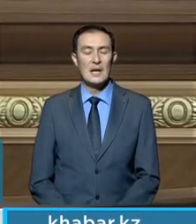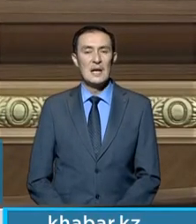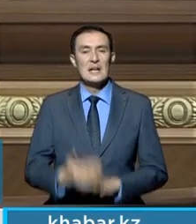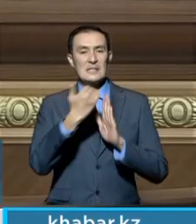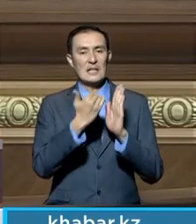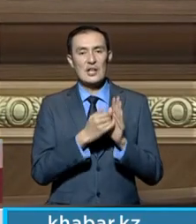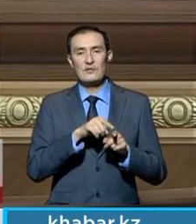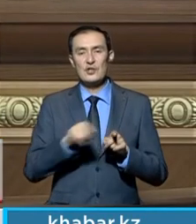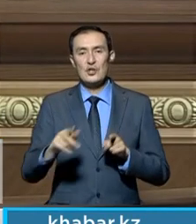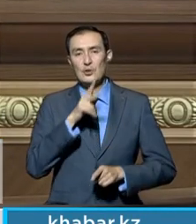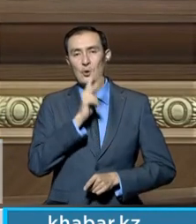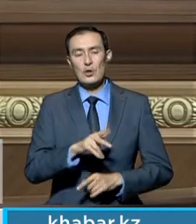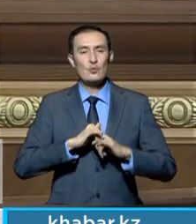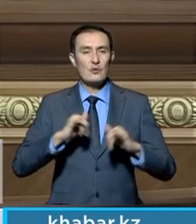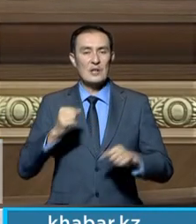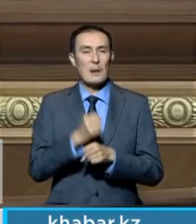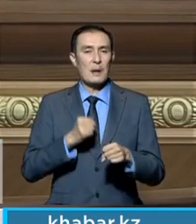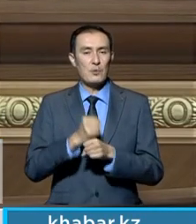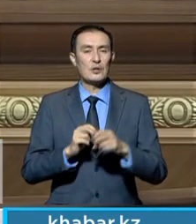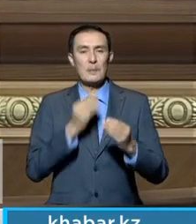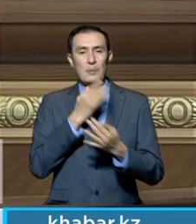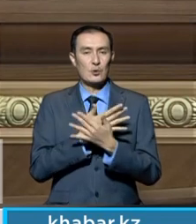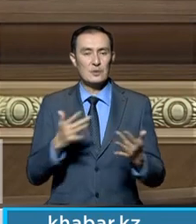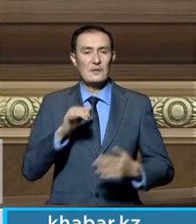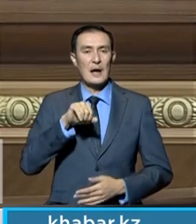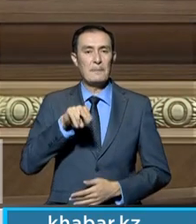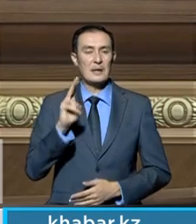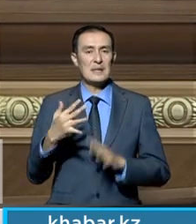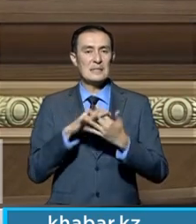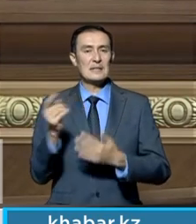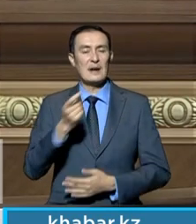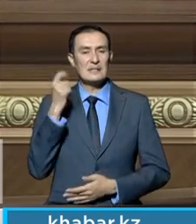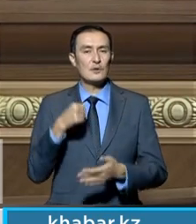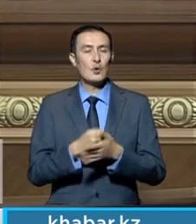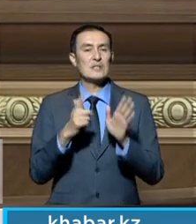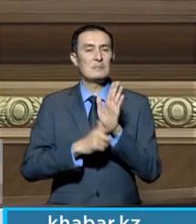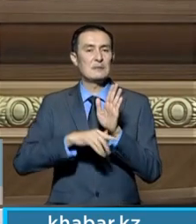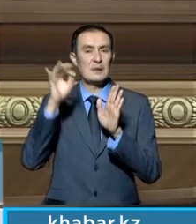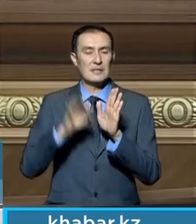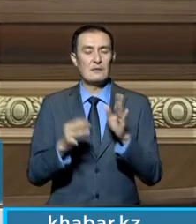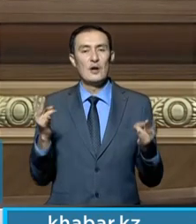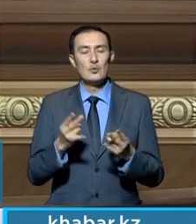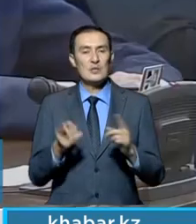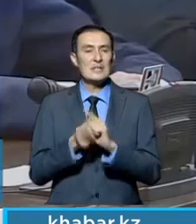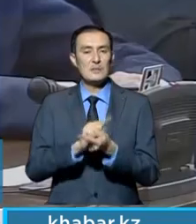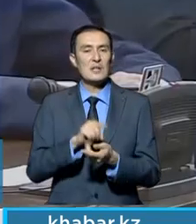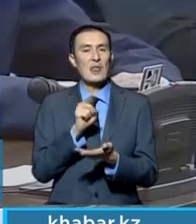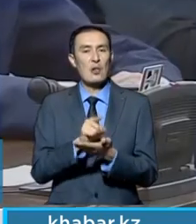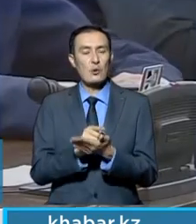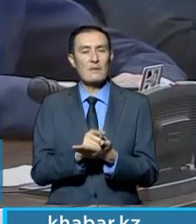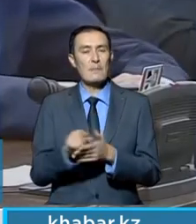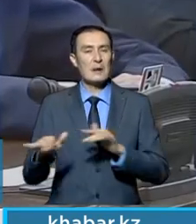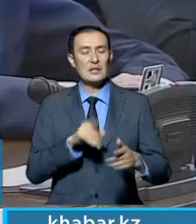Задача в течение 3 лет увеличить долю переработанной продукции в АПК до 70%. Это потребует пересмотра налоговой политики, которая